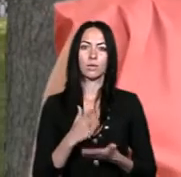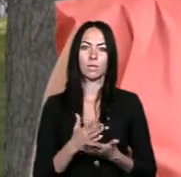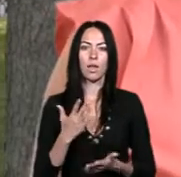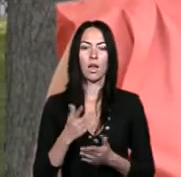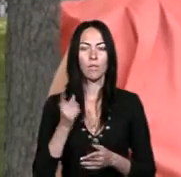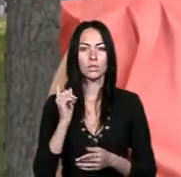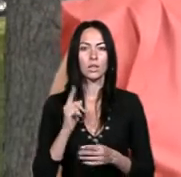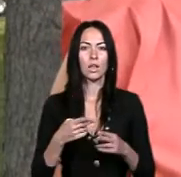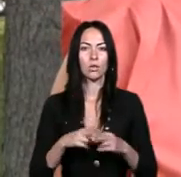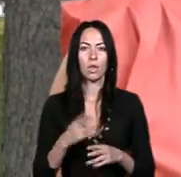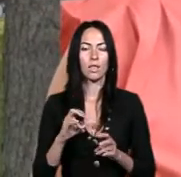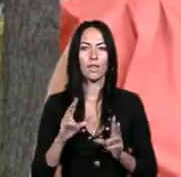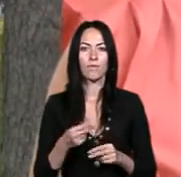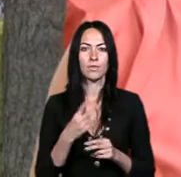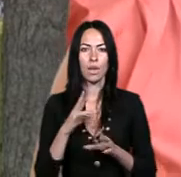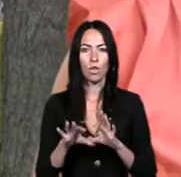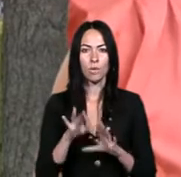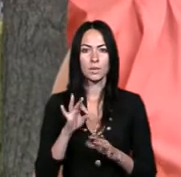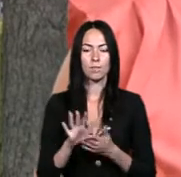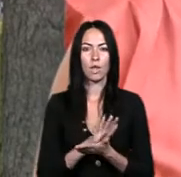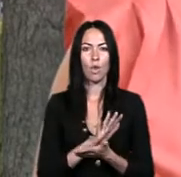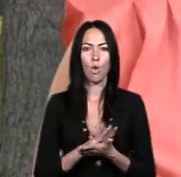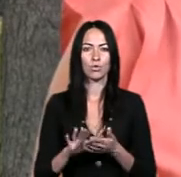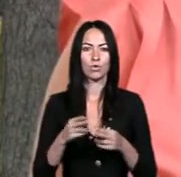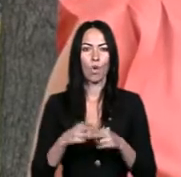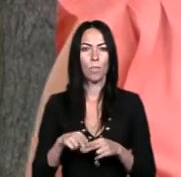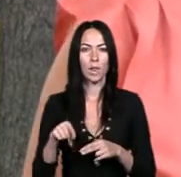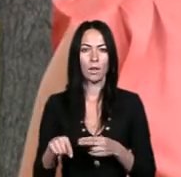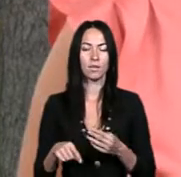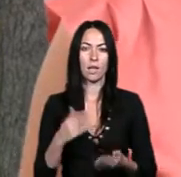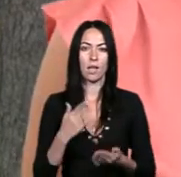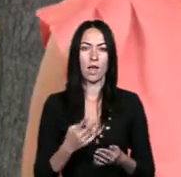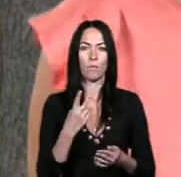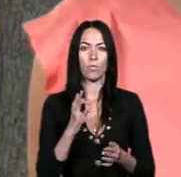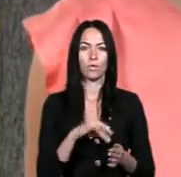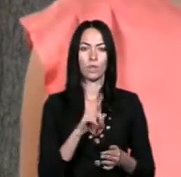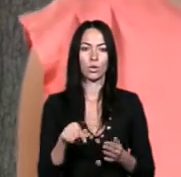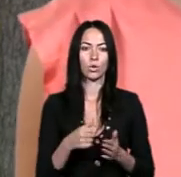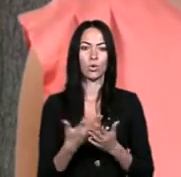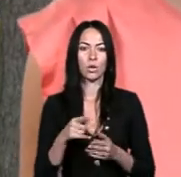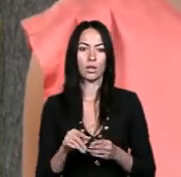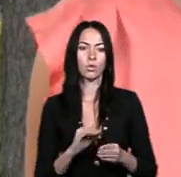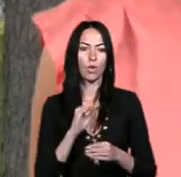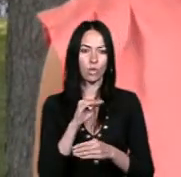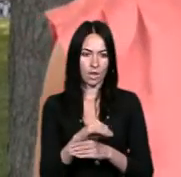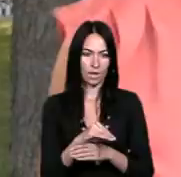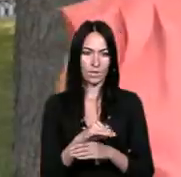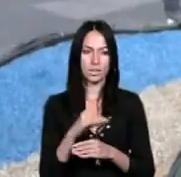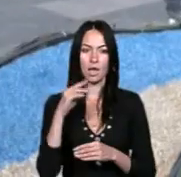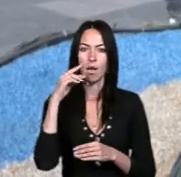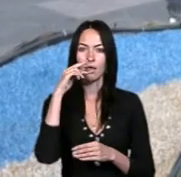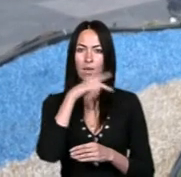або невдало підібране очисне обладнання, або два цих фактора, до яких додається неправильне